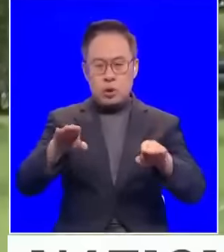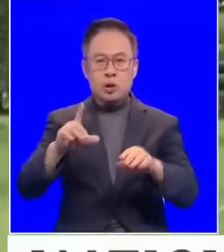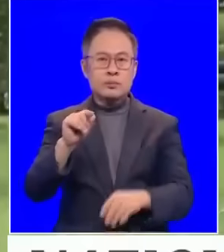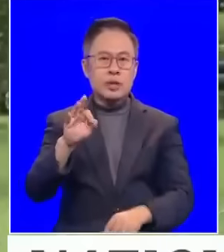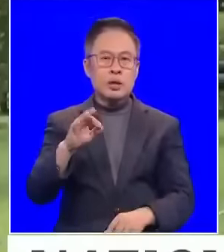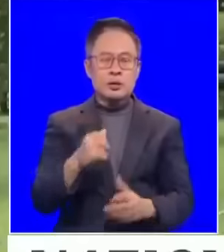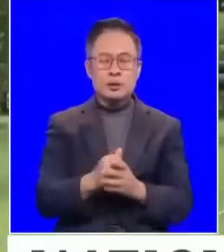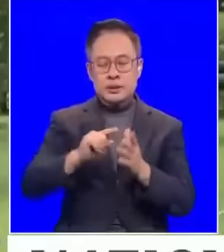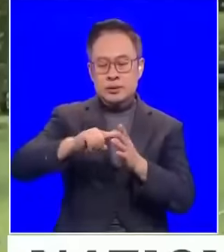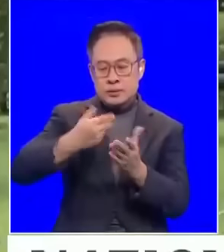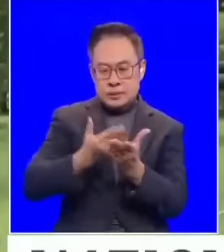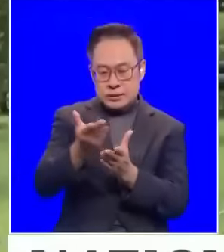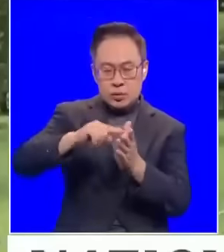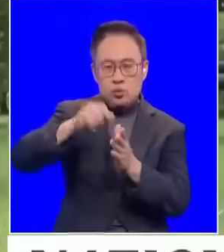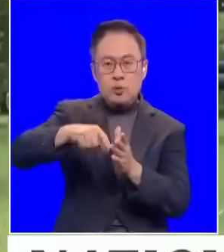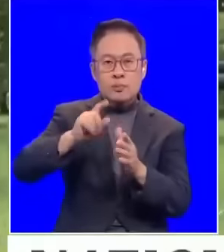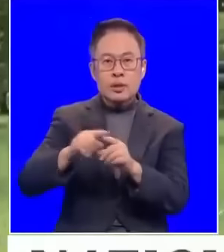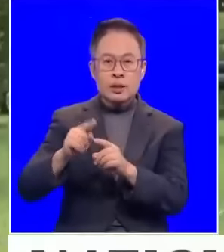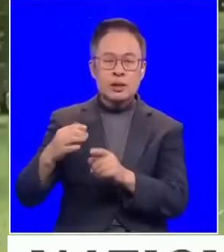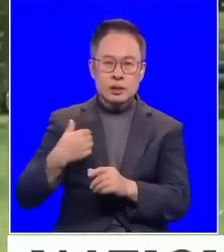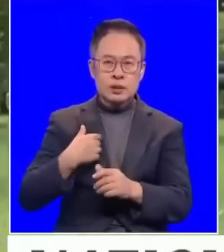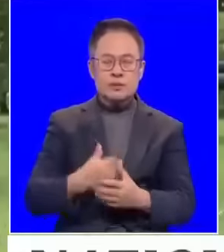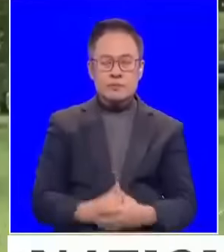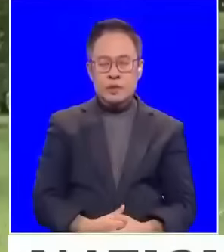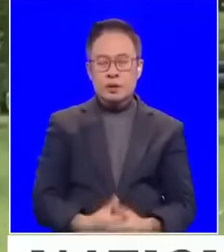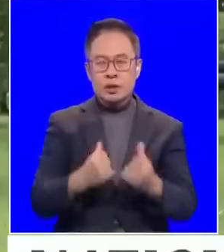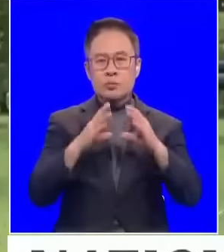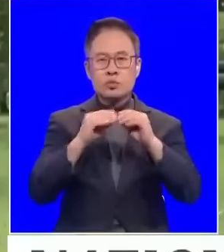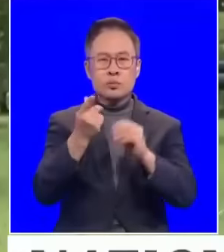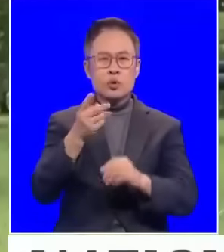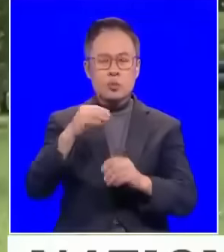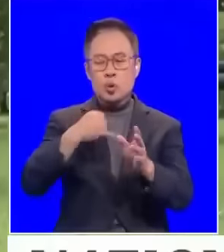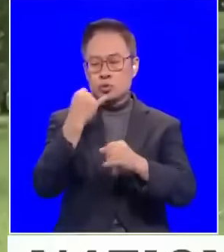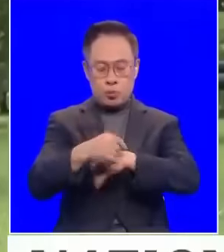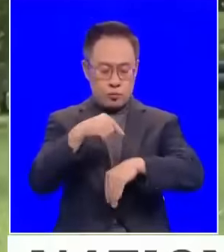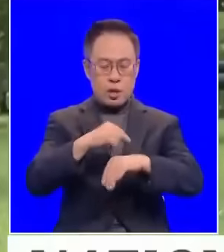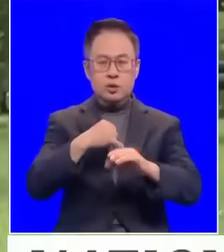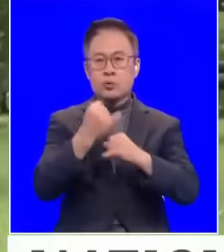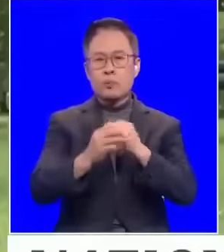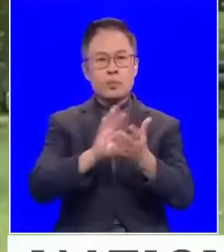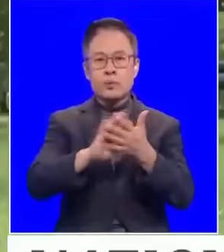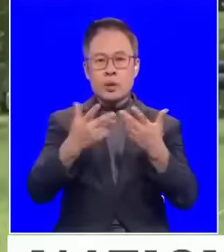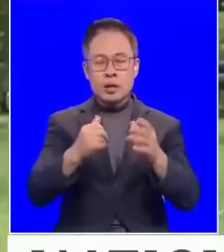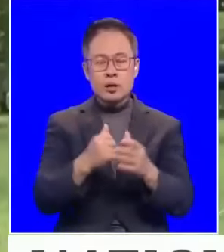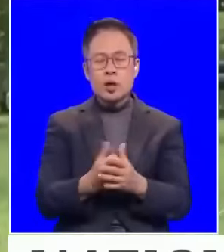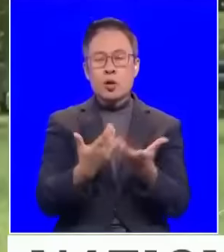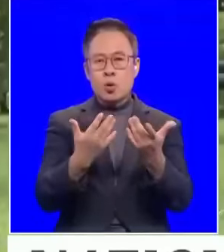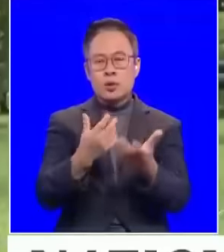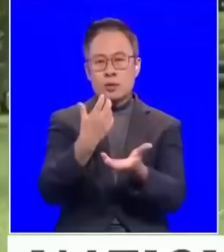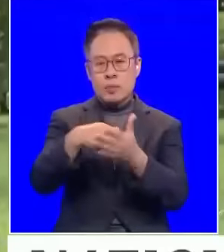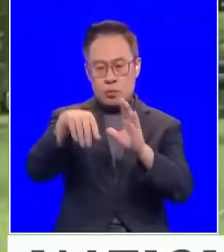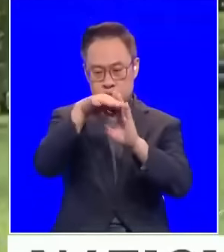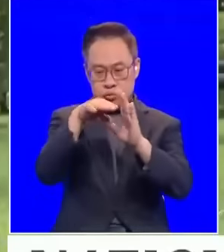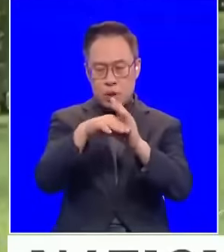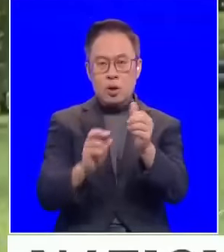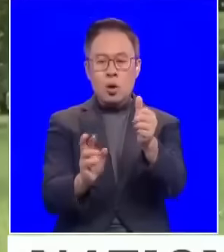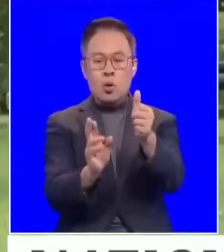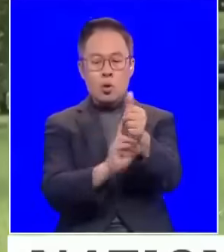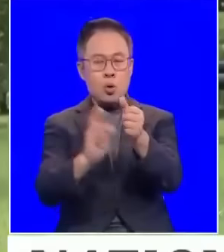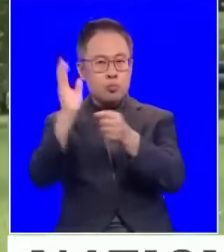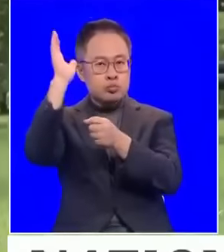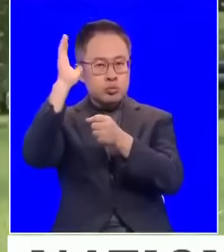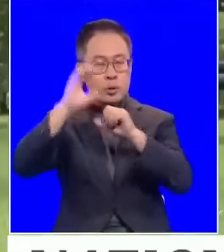ค่ะคุณผู้ชมคะขณะนี้นะคะการประชุมคณะรัฐมนตรีก็ได้เสร็จสิ้นแล้วก็มีรายงานนะคะว่าจะมีการแต่งตั้งรองโฆษกประจำสำนัก